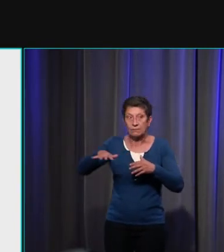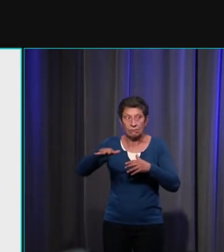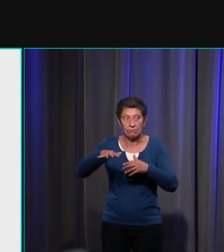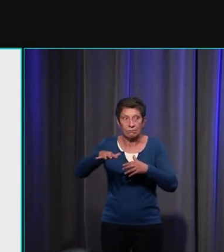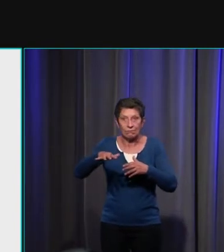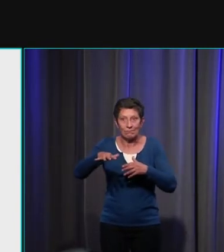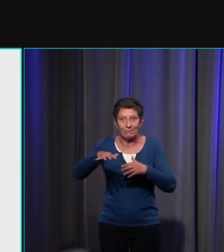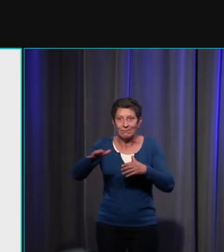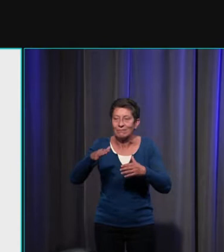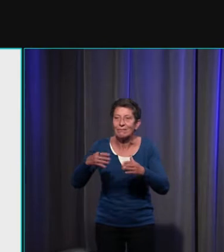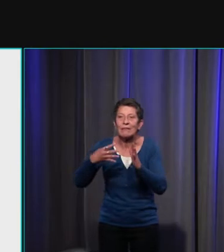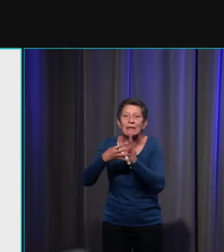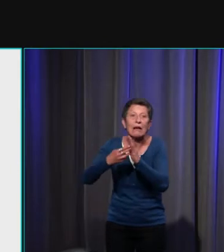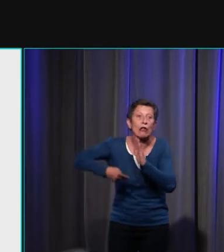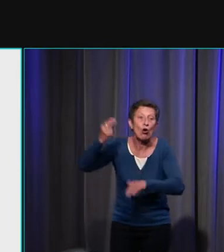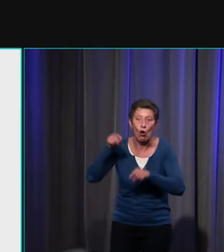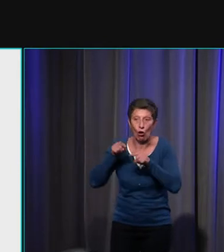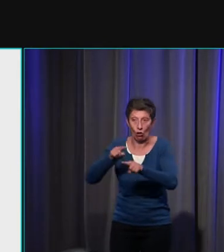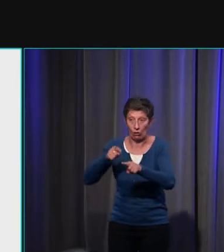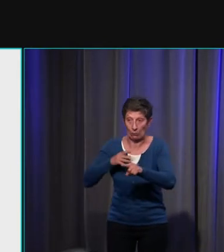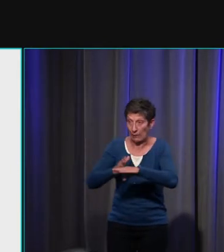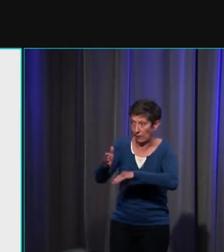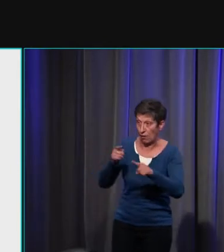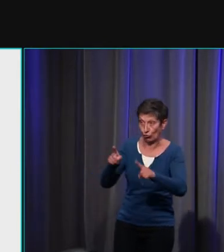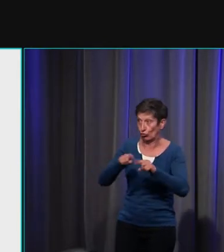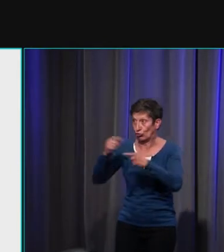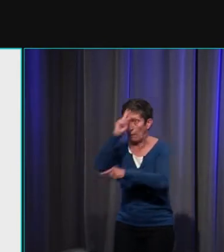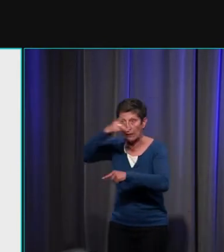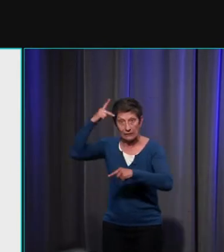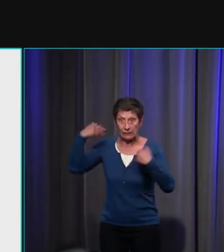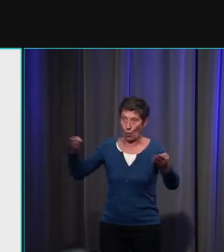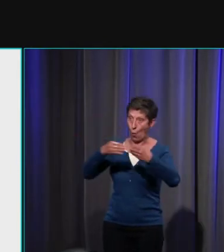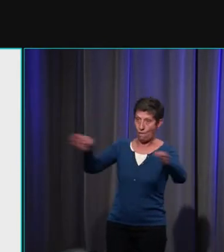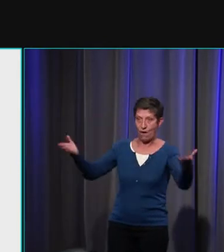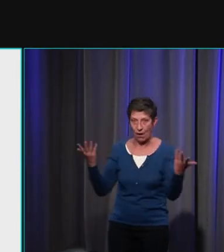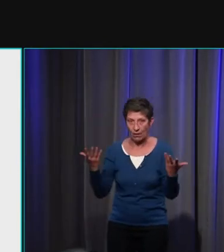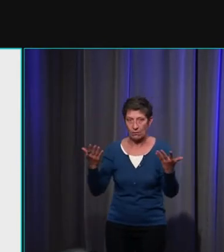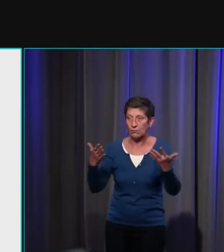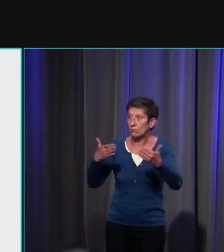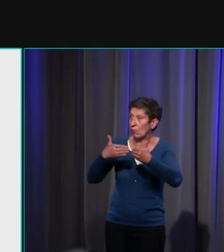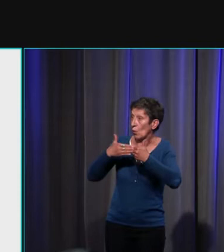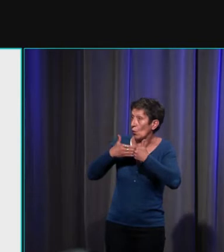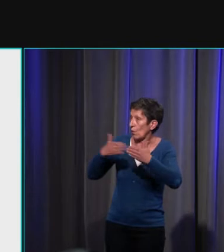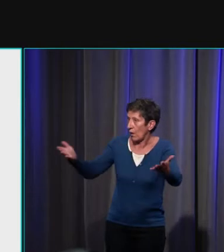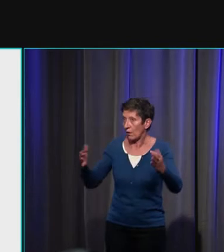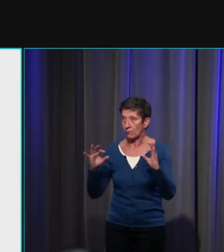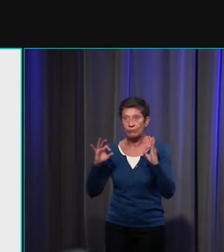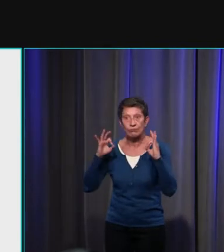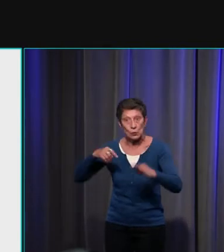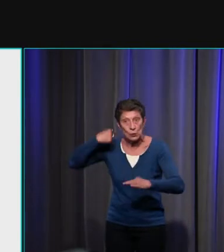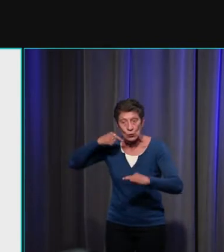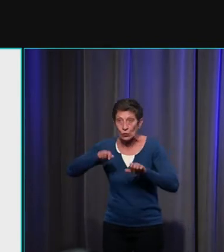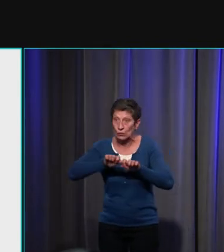par la syrie du nord vers la palestine est désormais ouvert à la progression des turcs